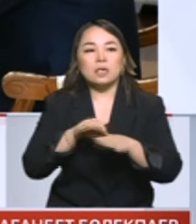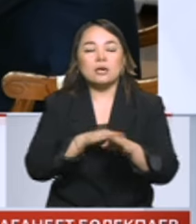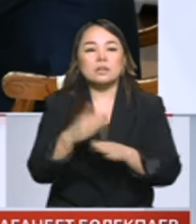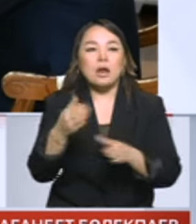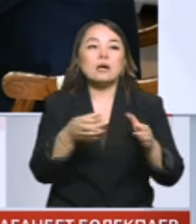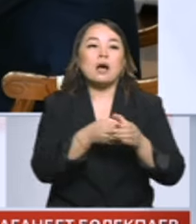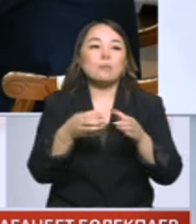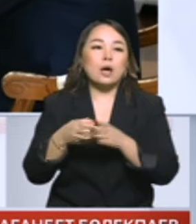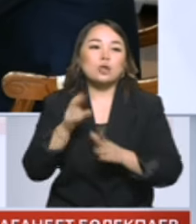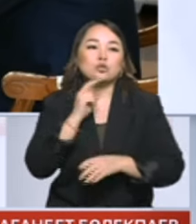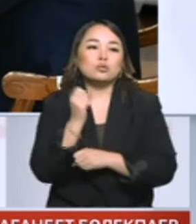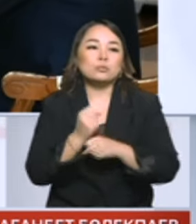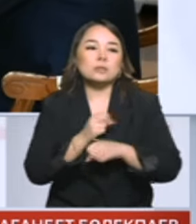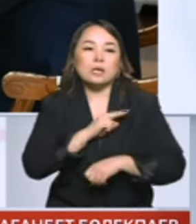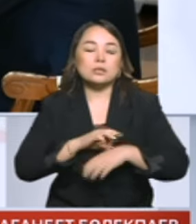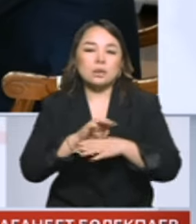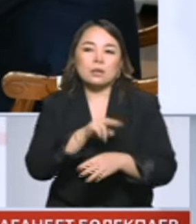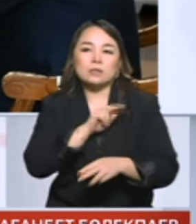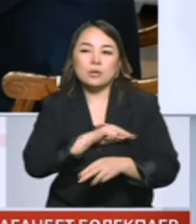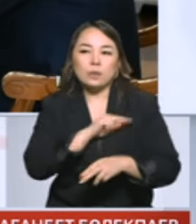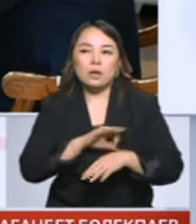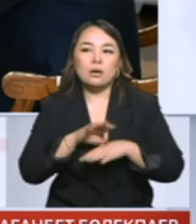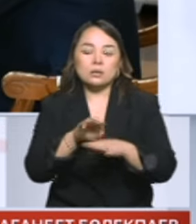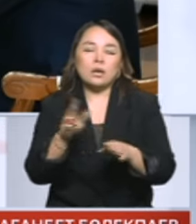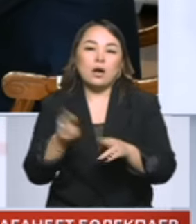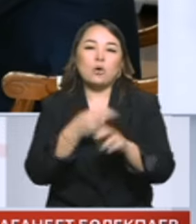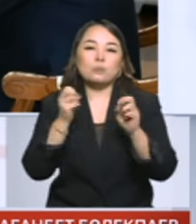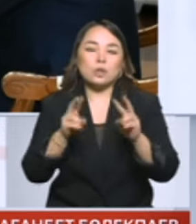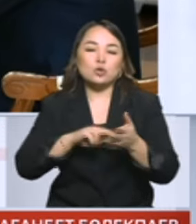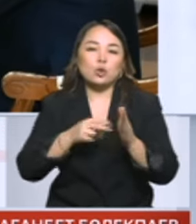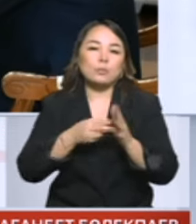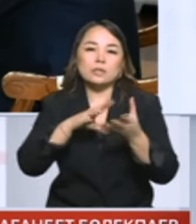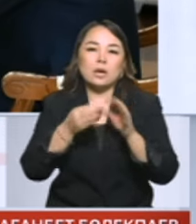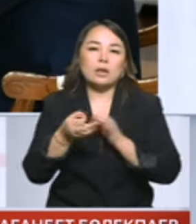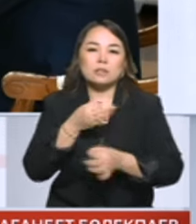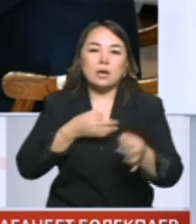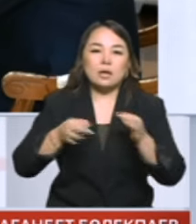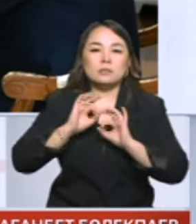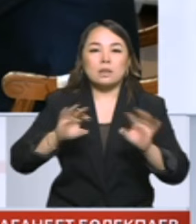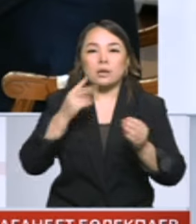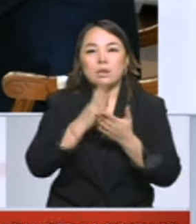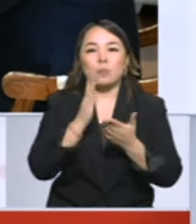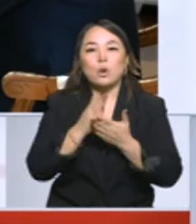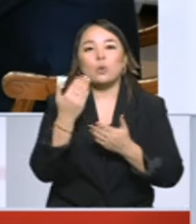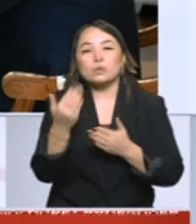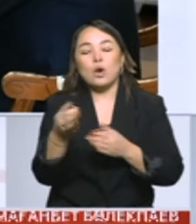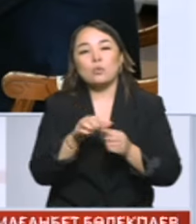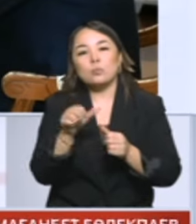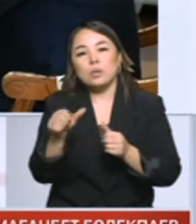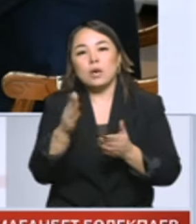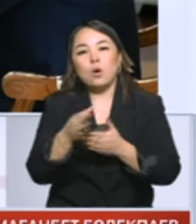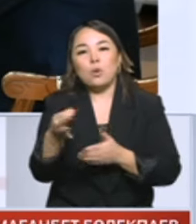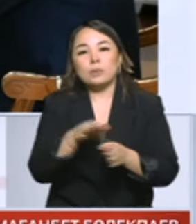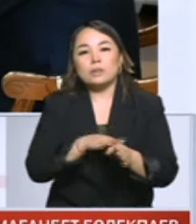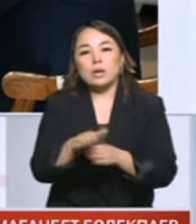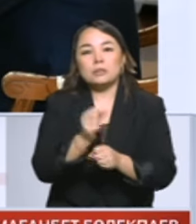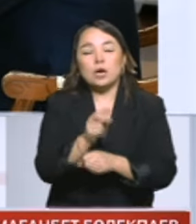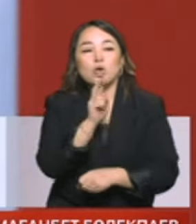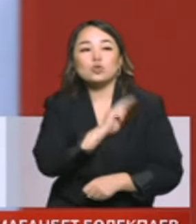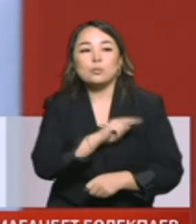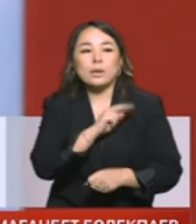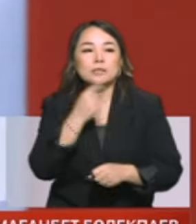сондай-ақ компания жұмысшыларының еңбек қауіпсіздігін қамтамасыз ету жоспары жөнінде мәлімет берді. Бұдан бөлек облыста атқарылып жатқан